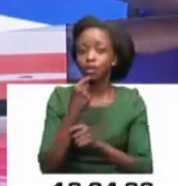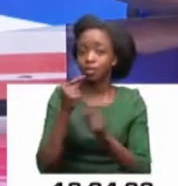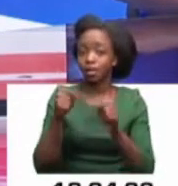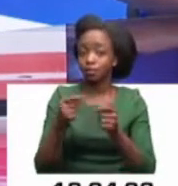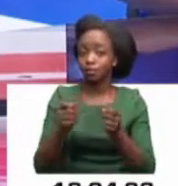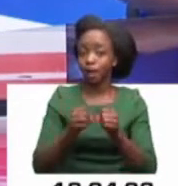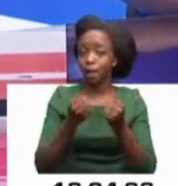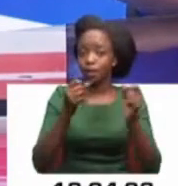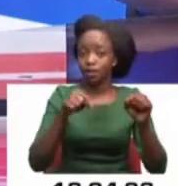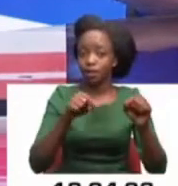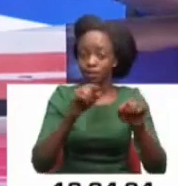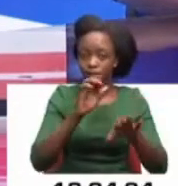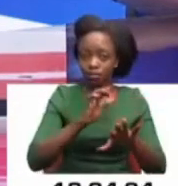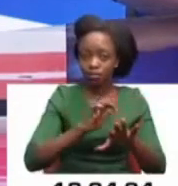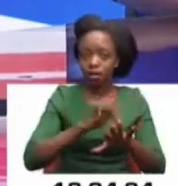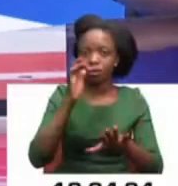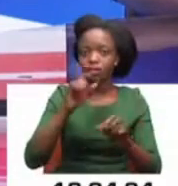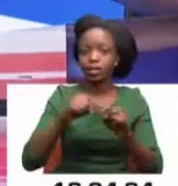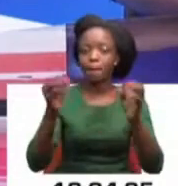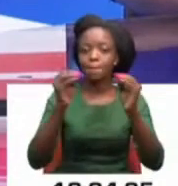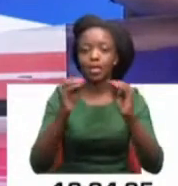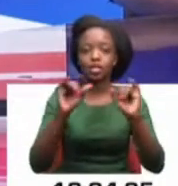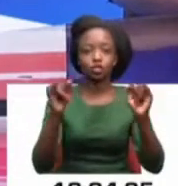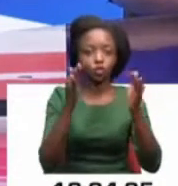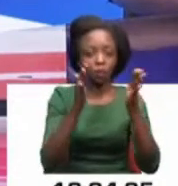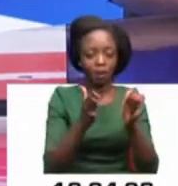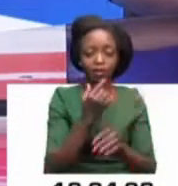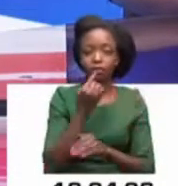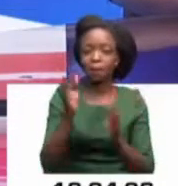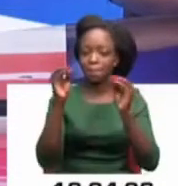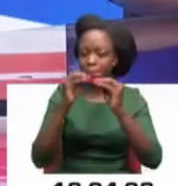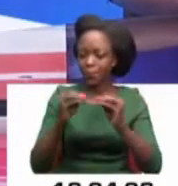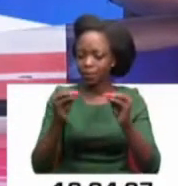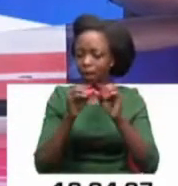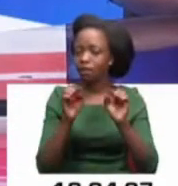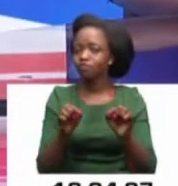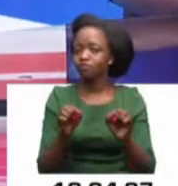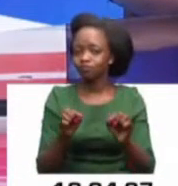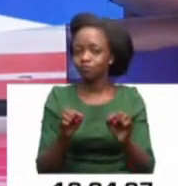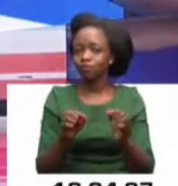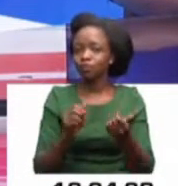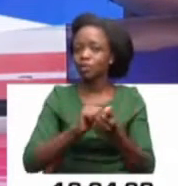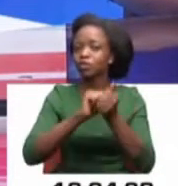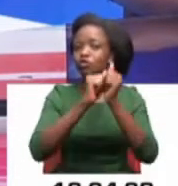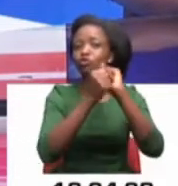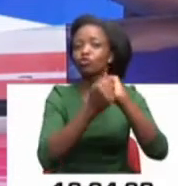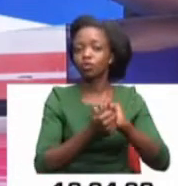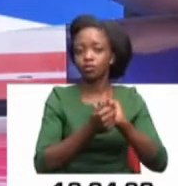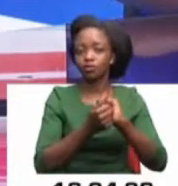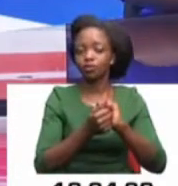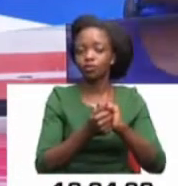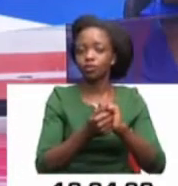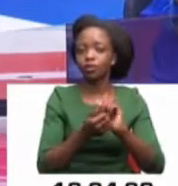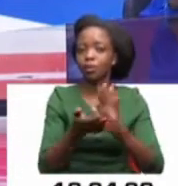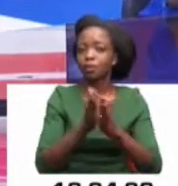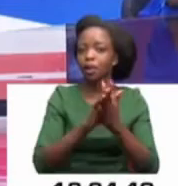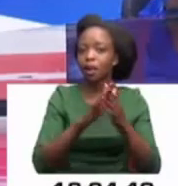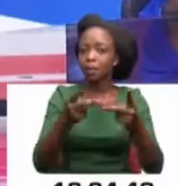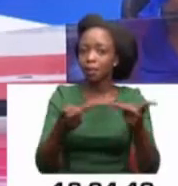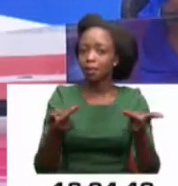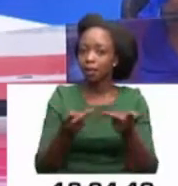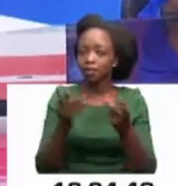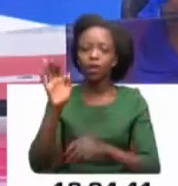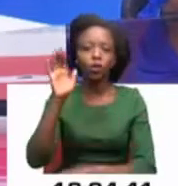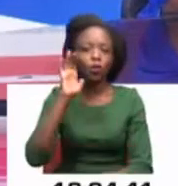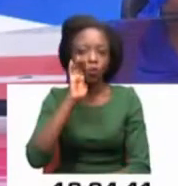haya mapema leo kwenye kikao na wanahabari huku akidokeza kuwa mikutano hiyo imegeuka kuwa jukwaa la kueneza ugomvi